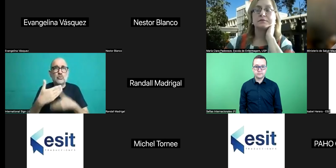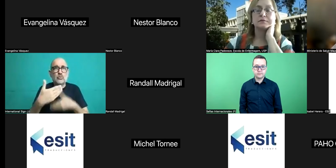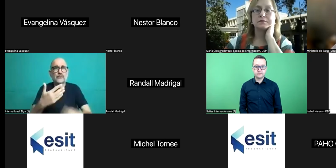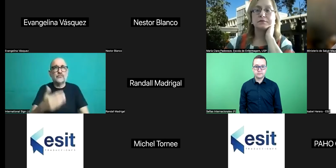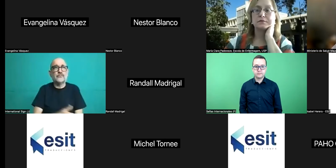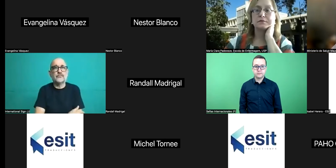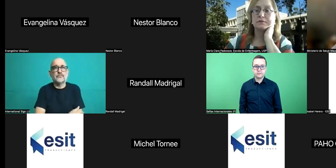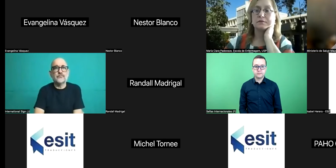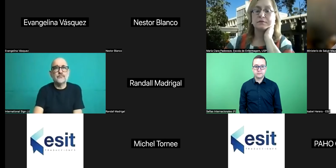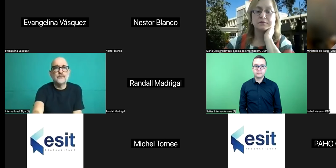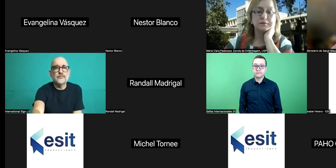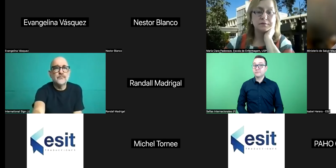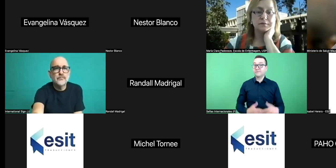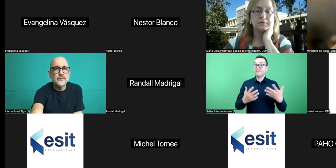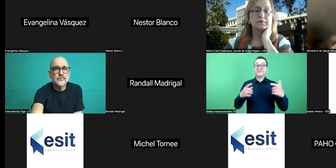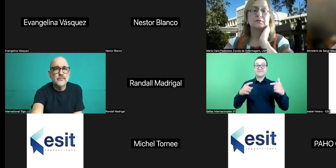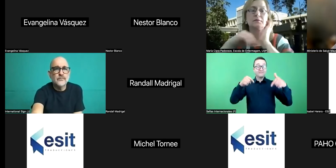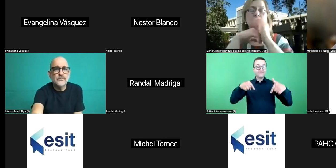est juste de